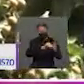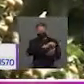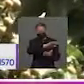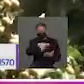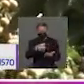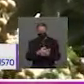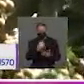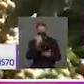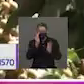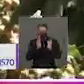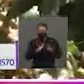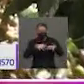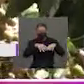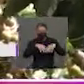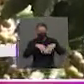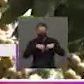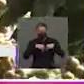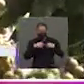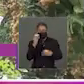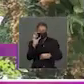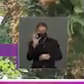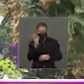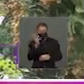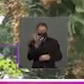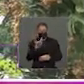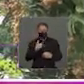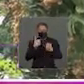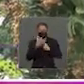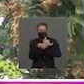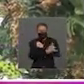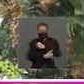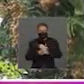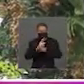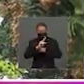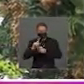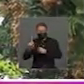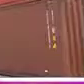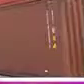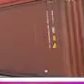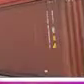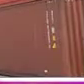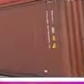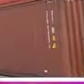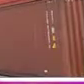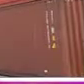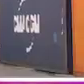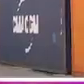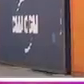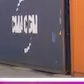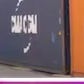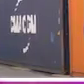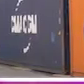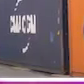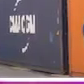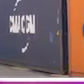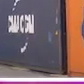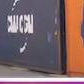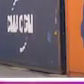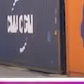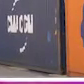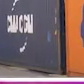วมผลไม้เสร็จแล้วจะยกขึ้นรถตู้คอนเทนเนอร์เนี่ยก่อนเอาผลไม้ขึ้นต้องฉีดฆ่าเชื้อก่อนพ